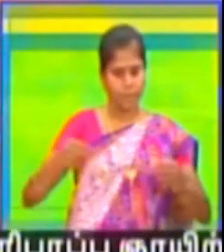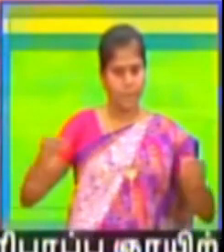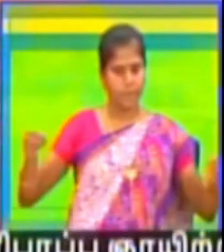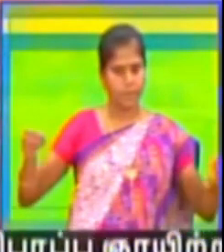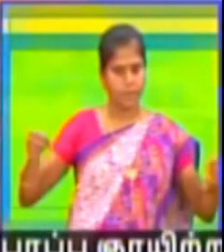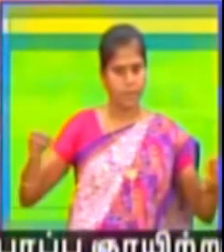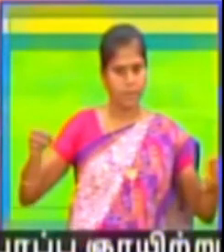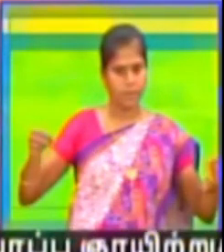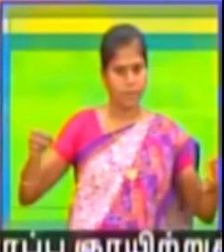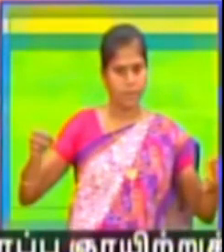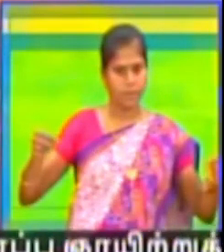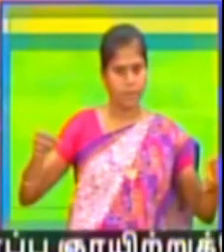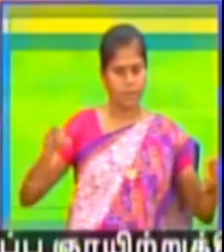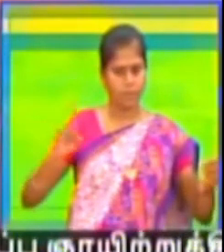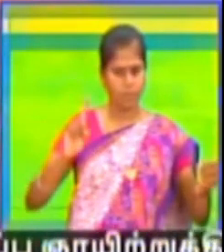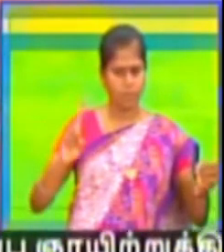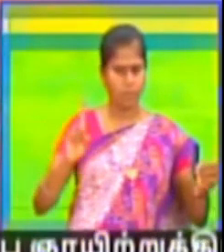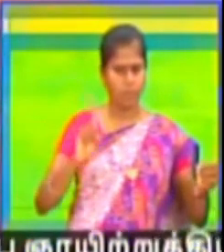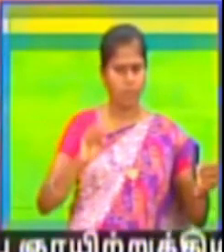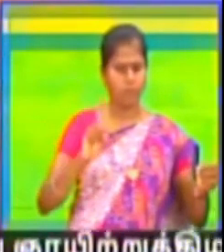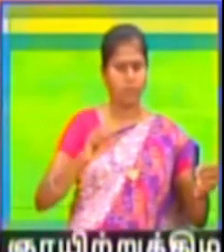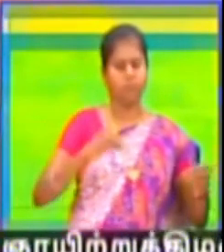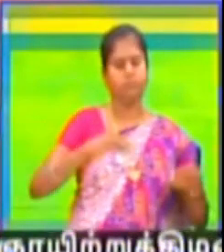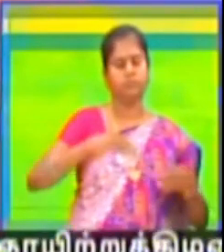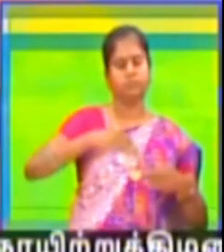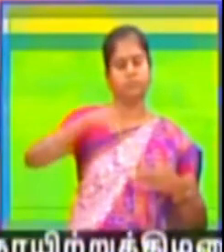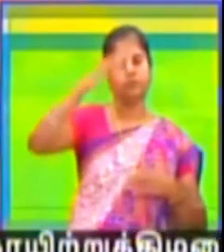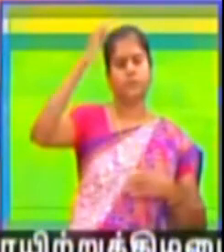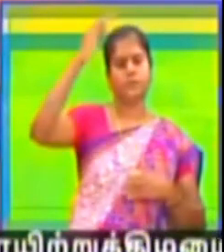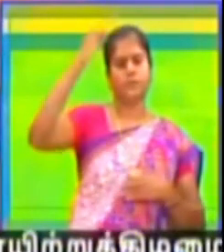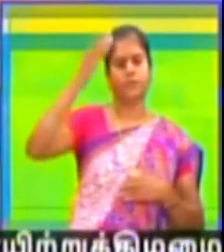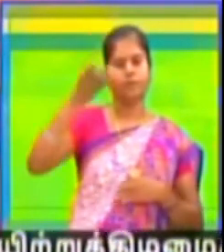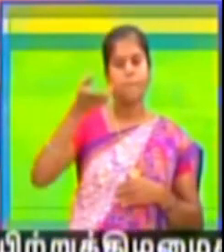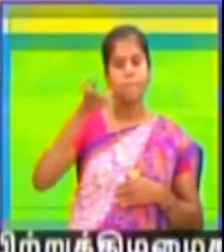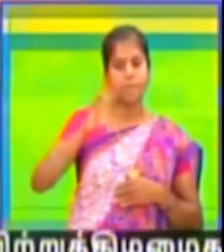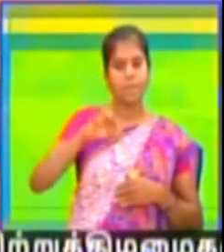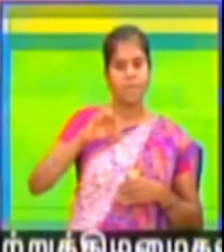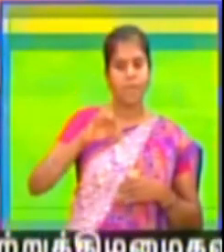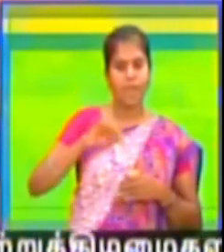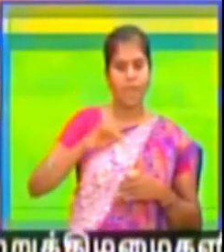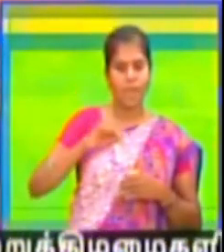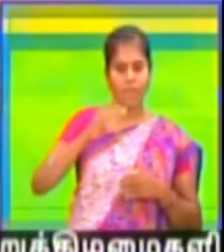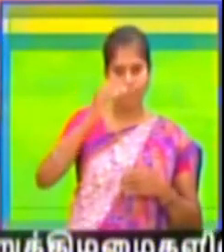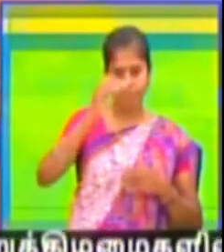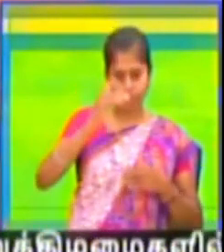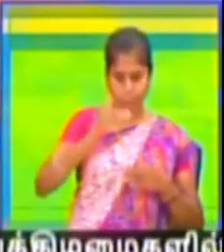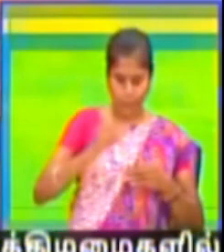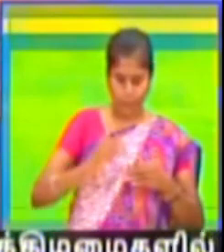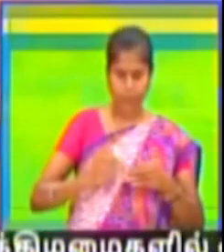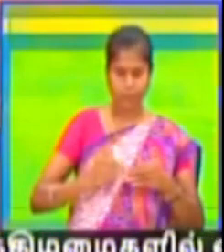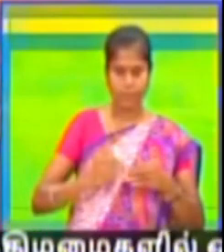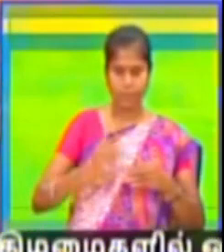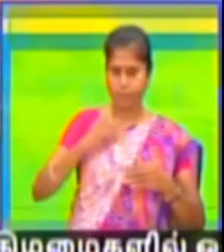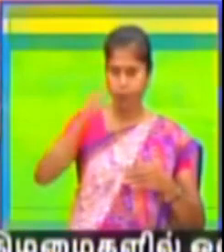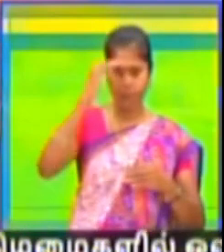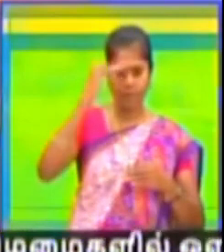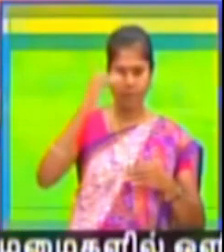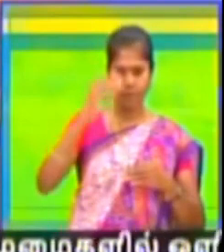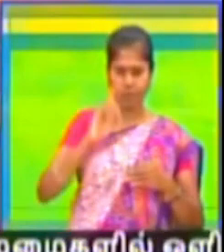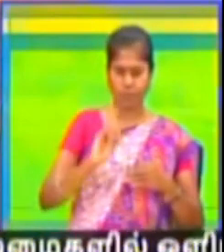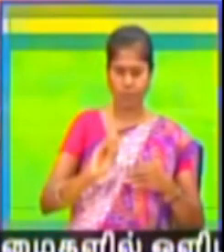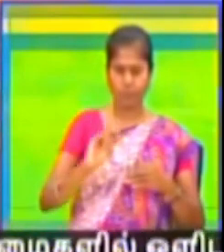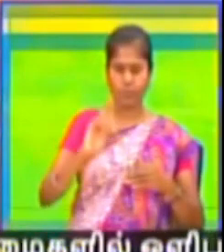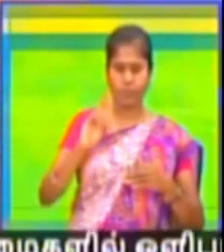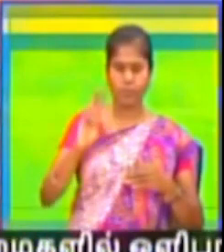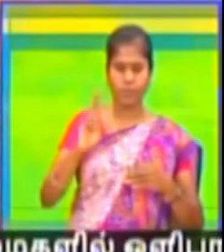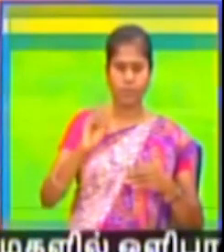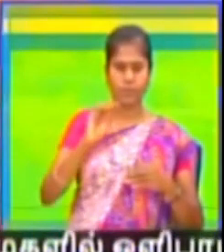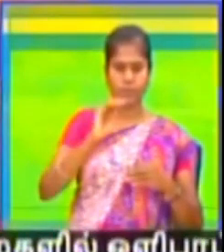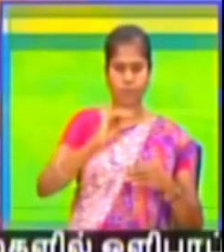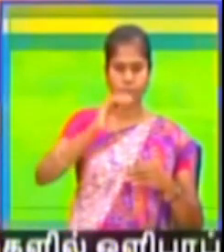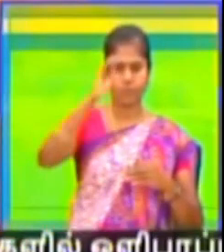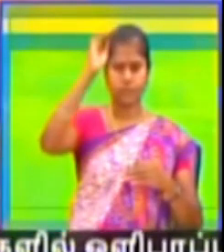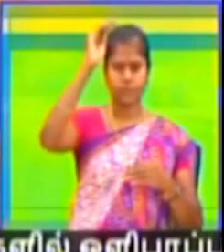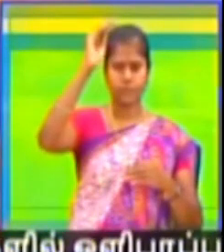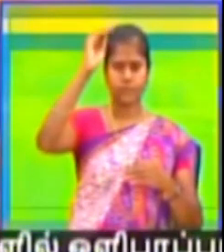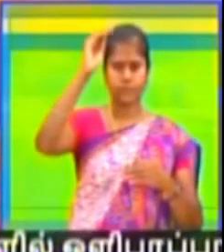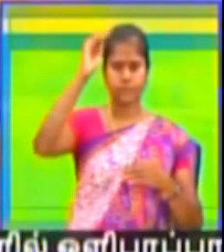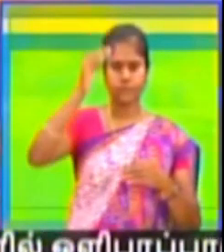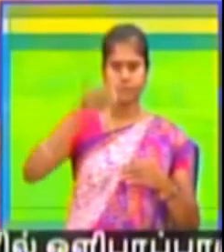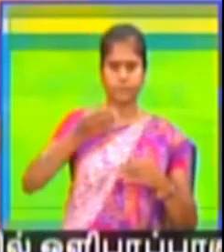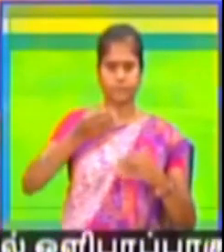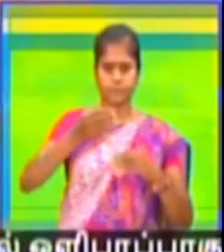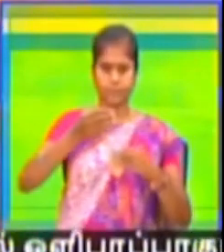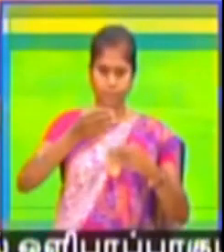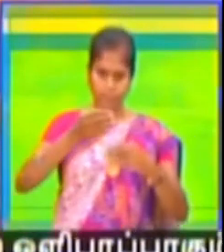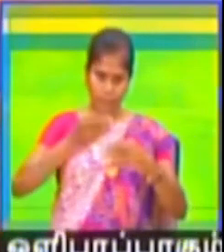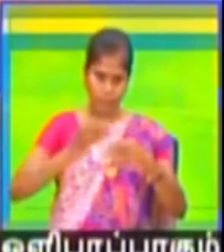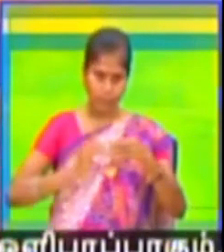சில சிகரம், மீதி எல்லாமே உயரம் குறைந்து காணப்படுது. அதை தான் இங்கே சொல்லியிருக்காங்க. 1800